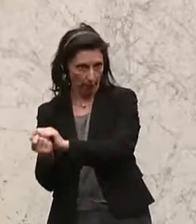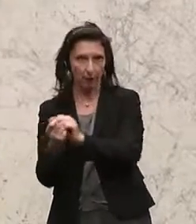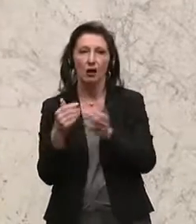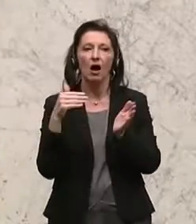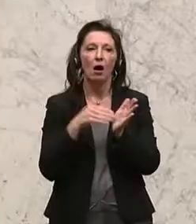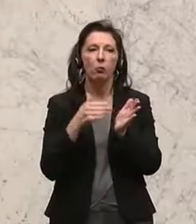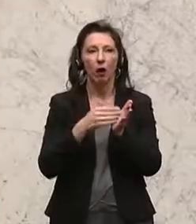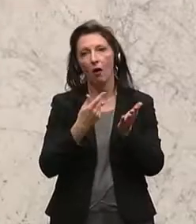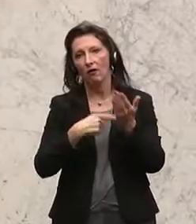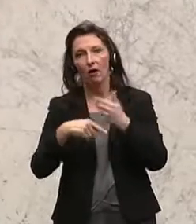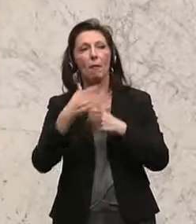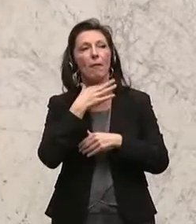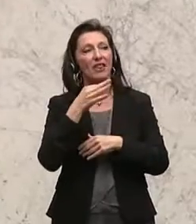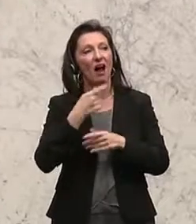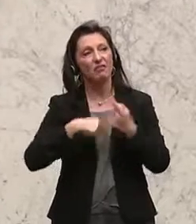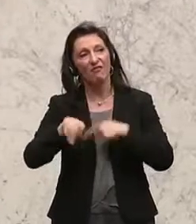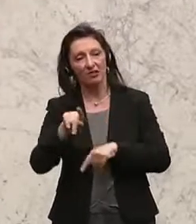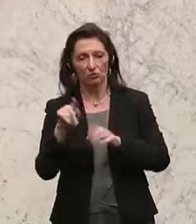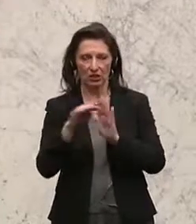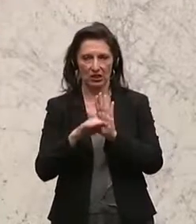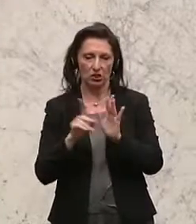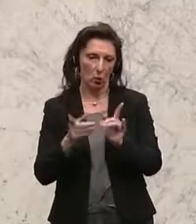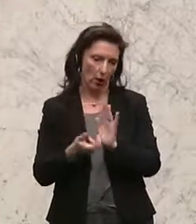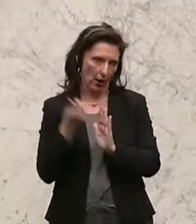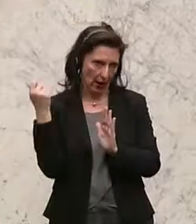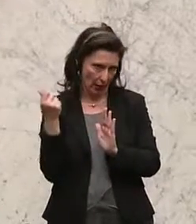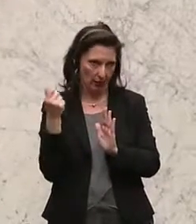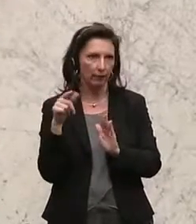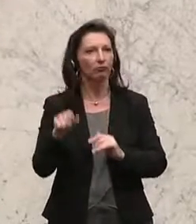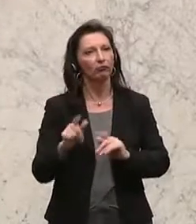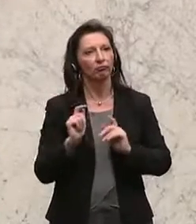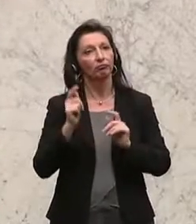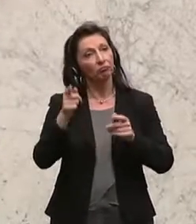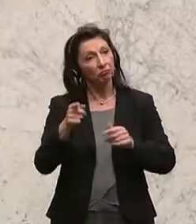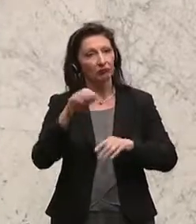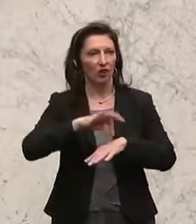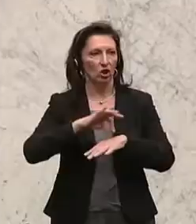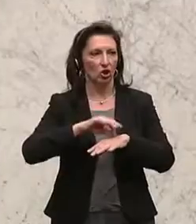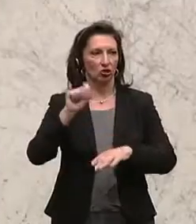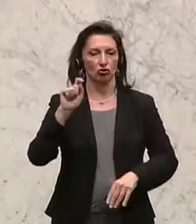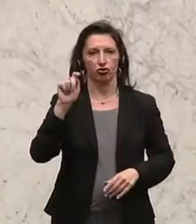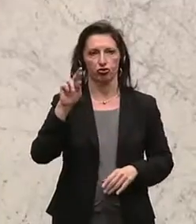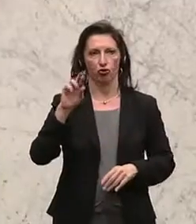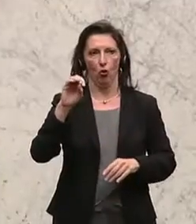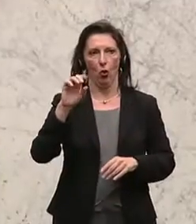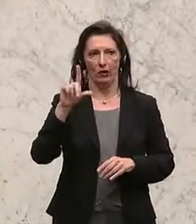ab 2019 aufgabenorientiert zugewiesen. Ein erster Schritt zur Aufgabenautonomie erfolgt